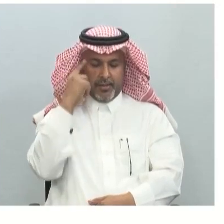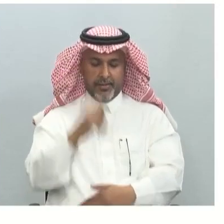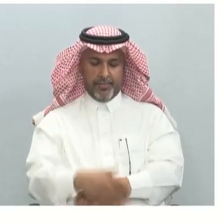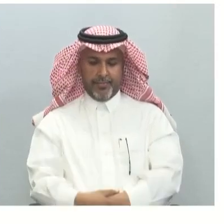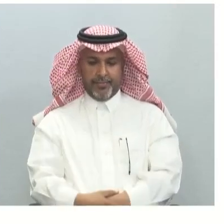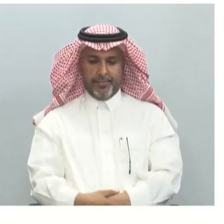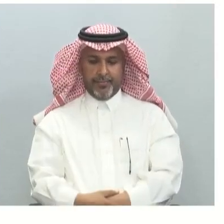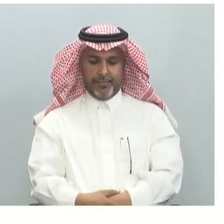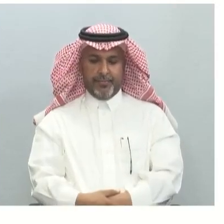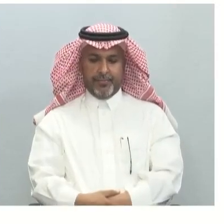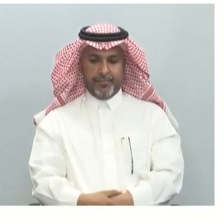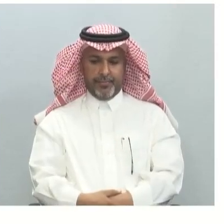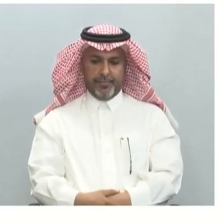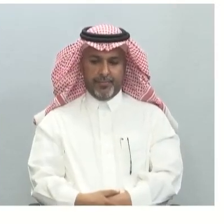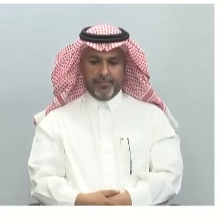الثانيه